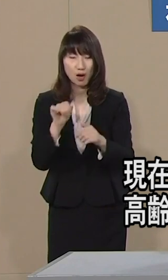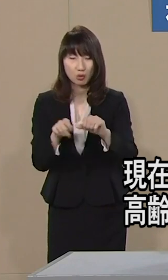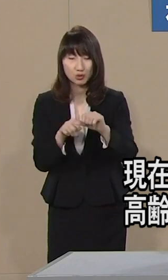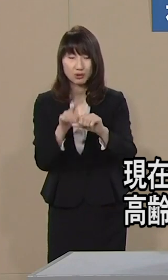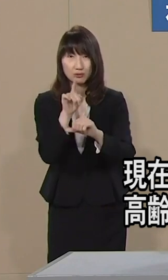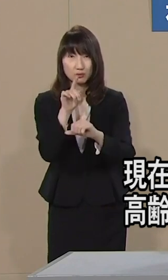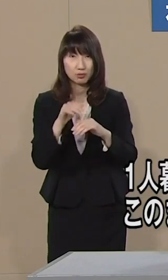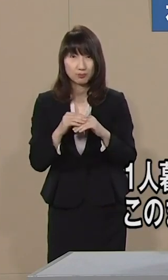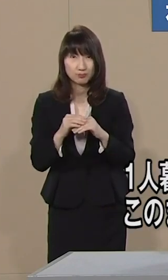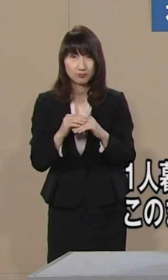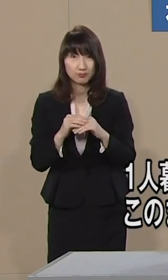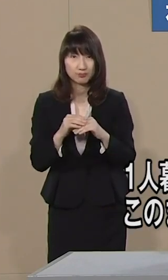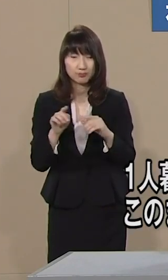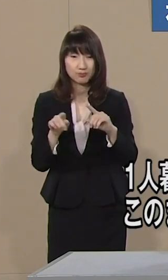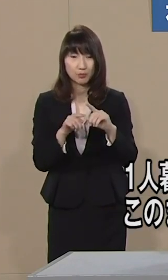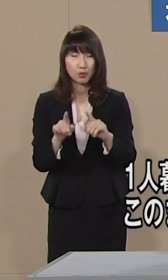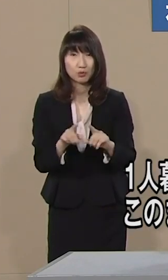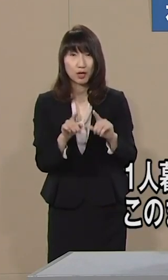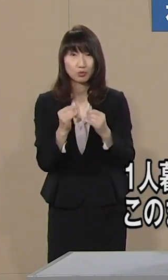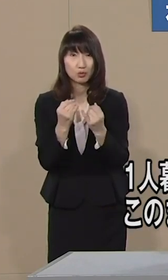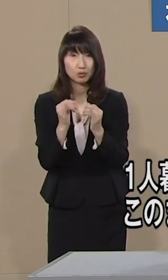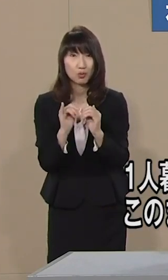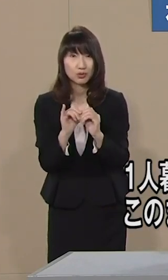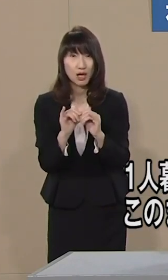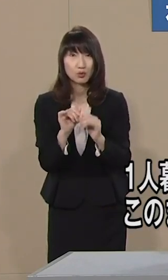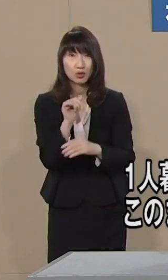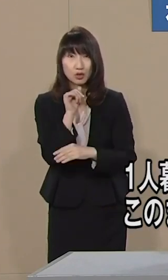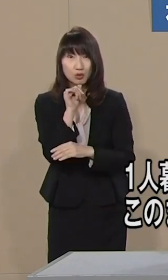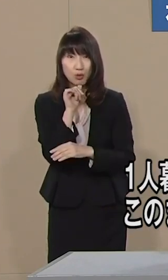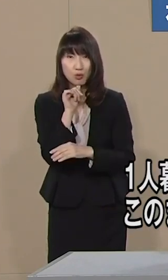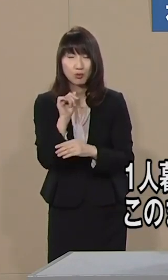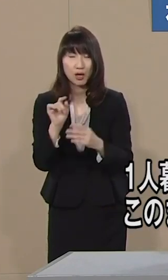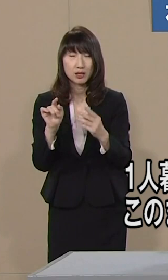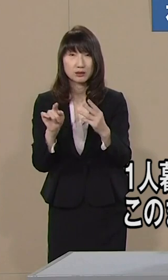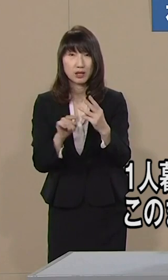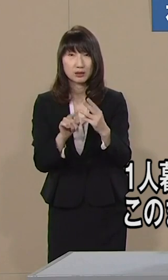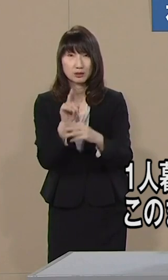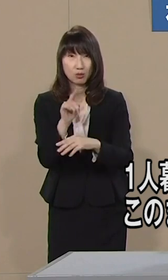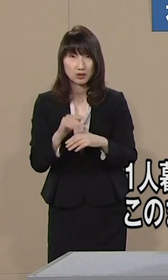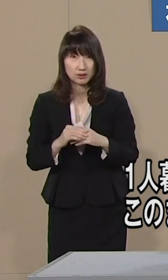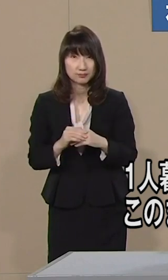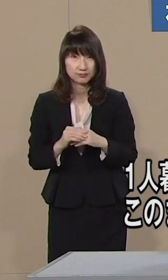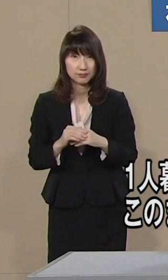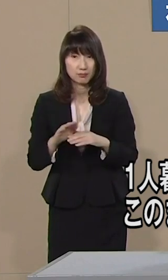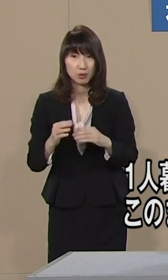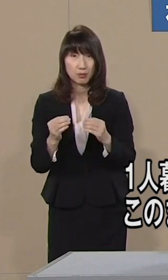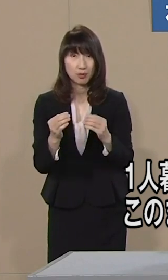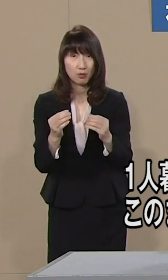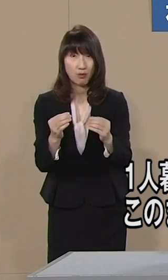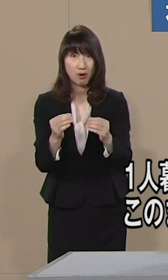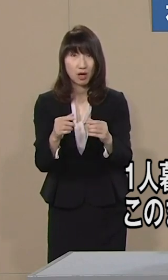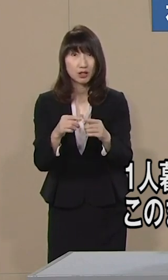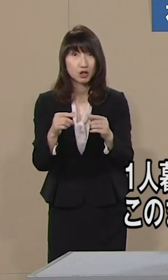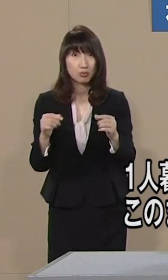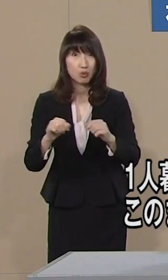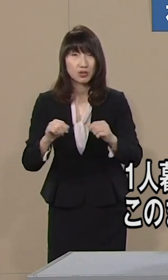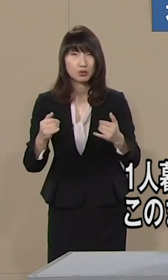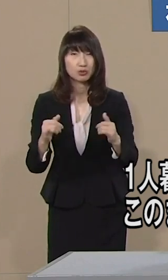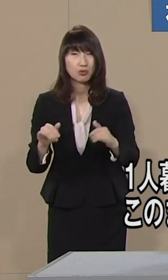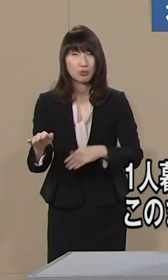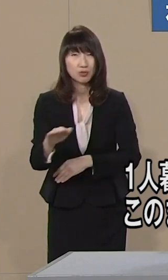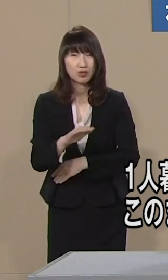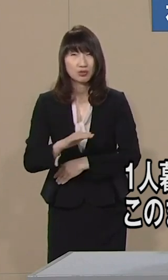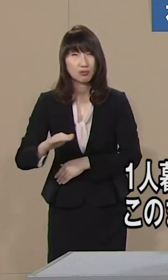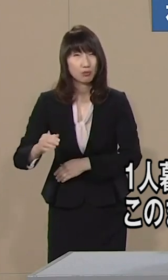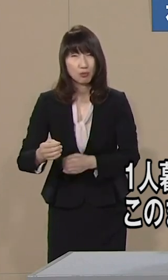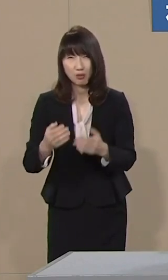5人に1人一人暮らしの女性貧困3人に1人このままではこの国に生きる人々は